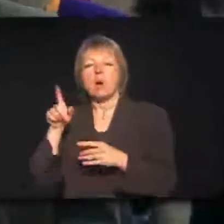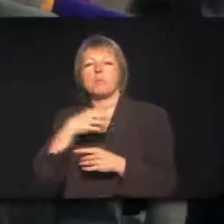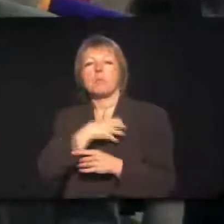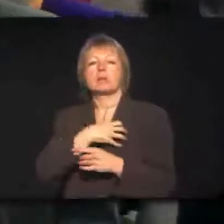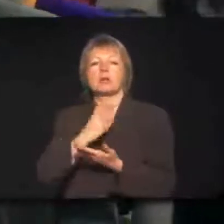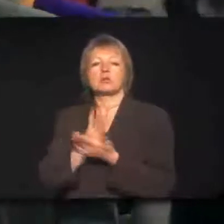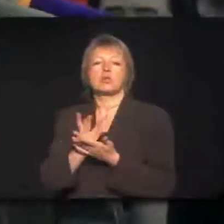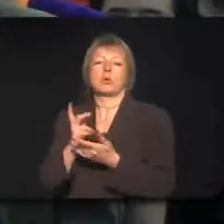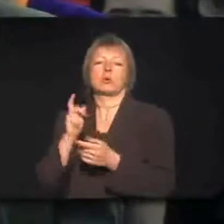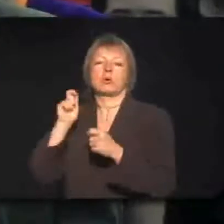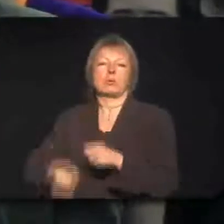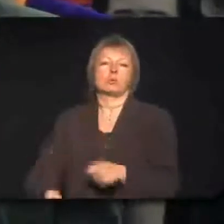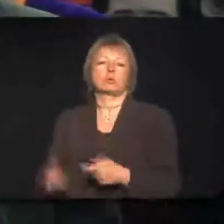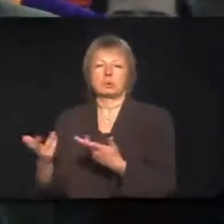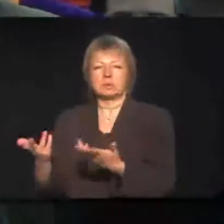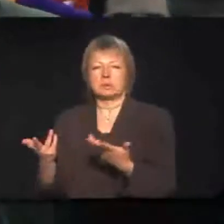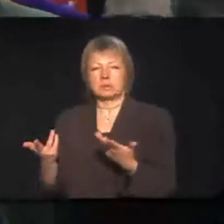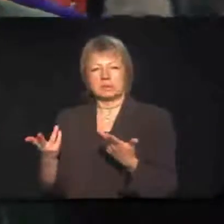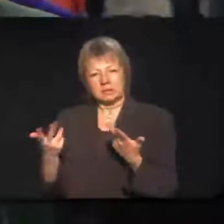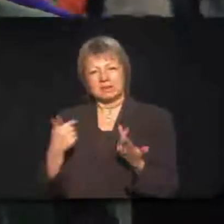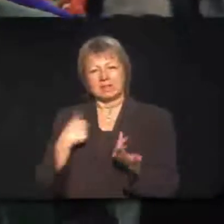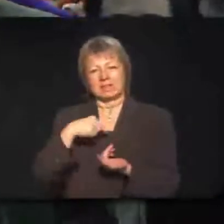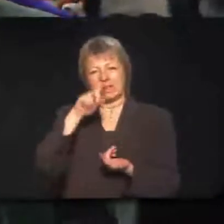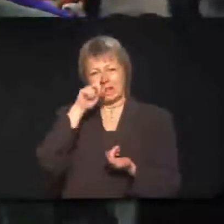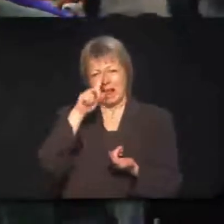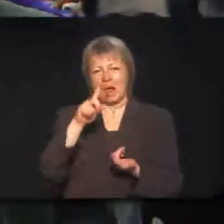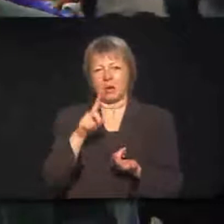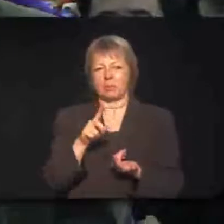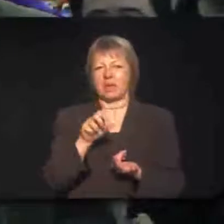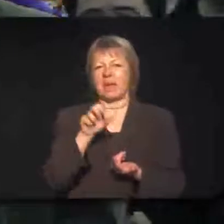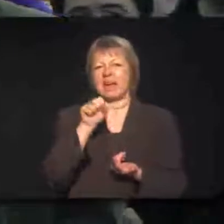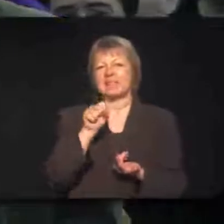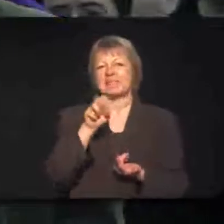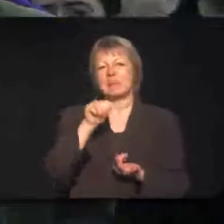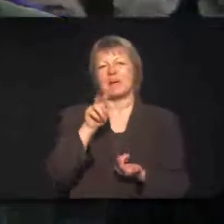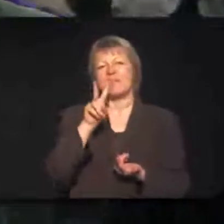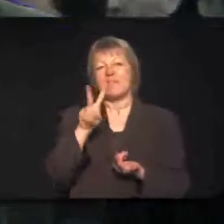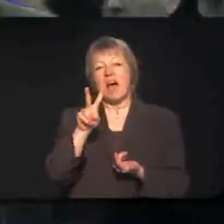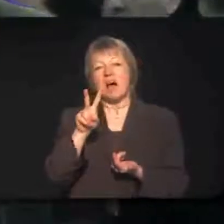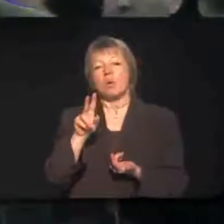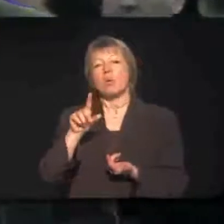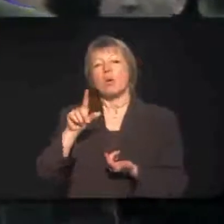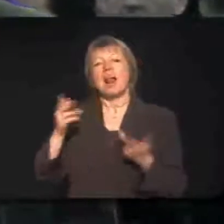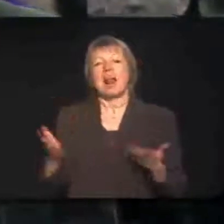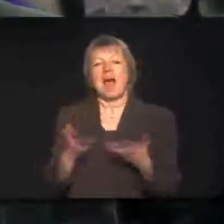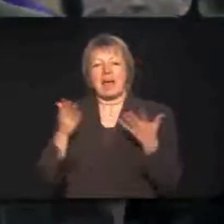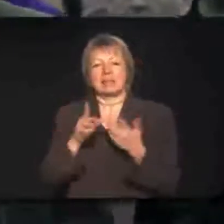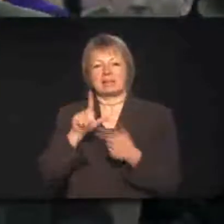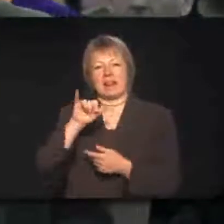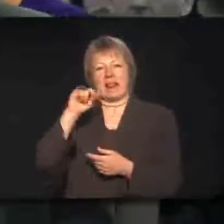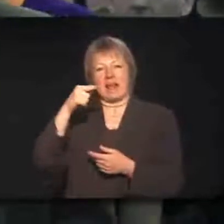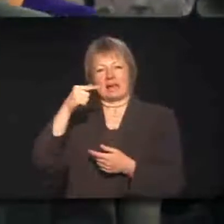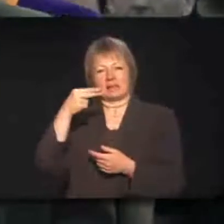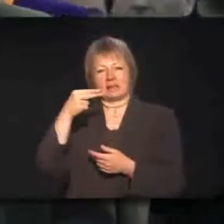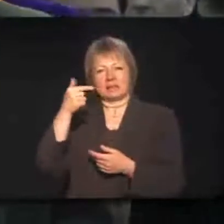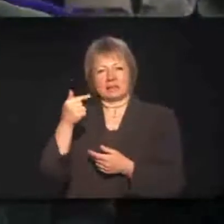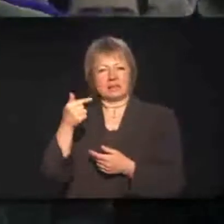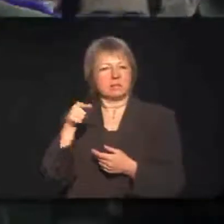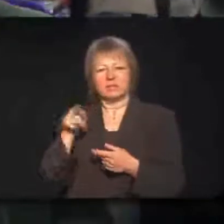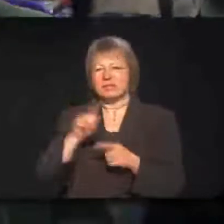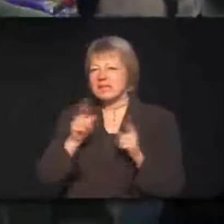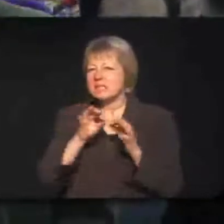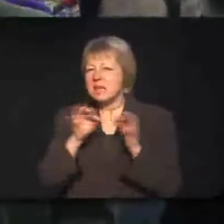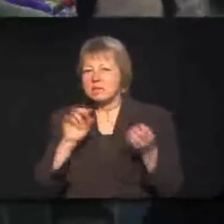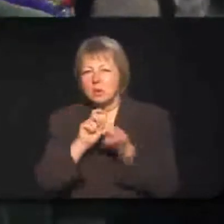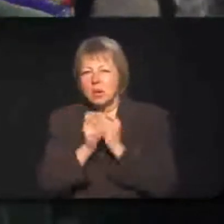verbindet aber ich glaube wir haben einen und das ist die SMV leid die SMV Leid ändert nicht das Programm sie erinnert mich die Satzung sie wählt keine Vorstände